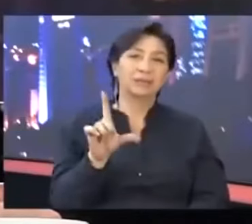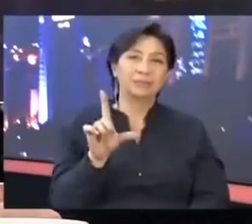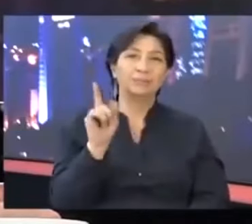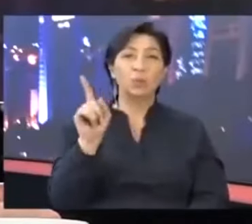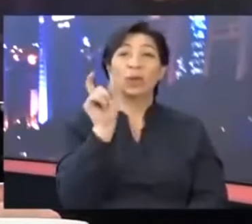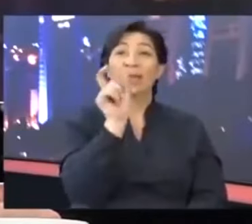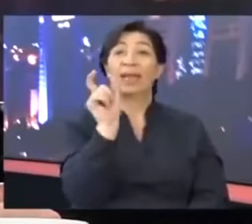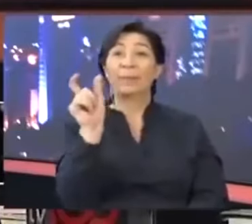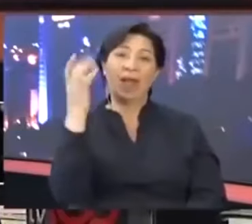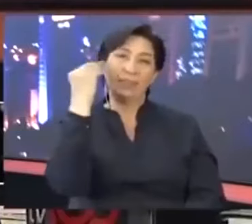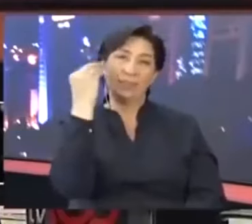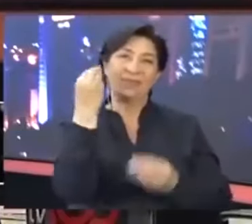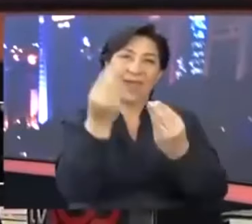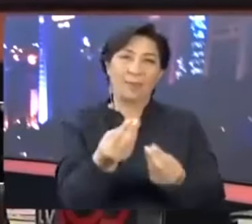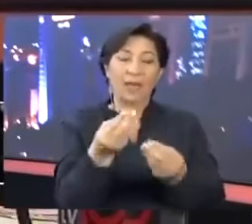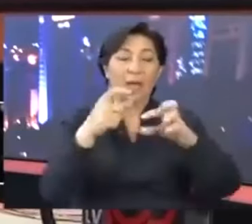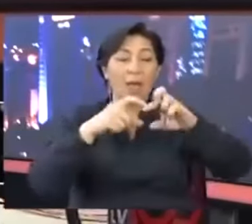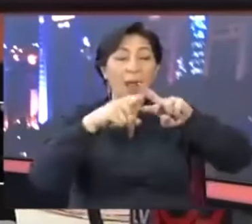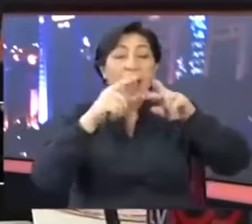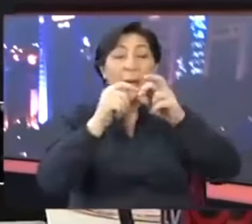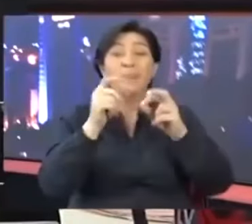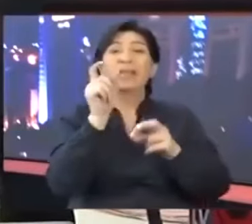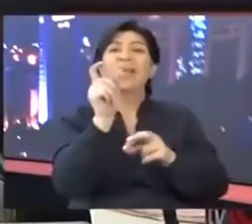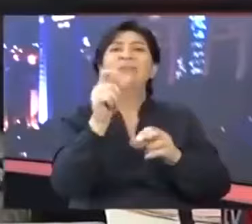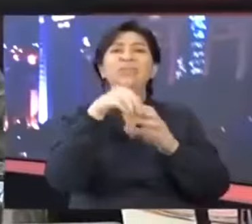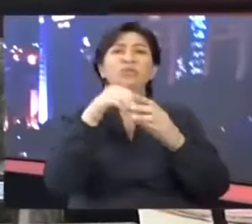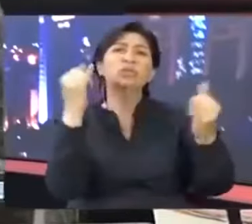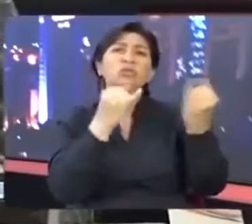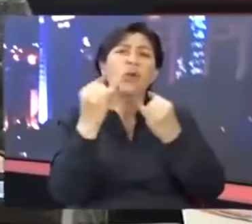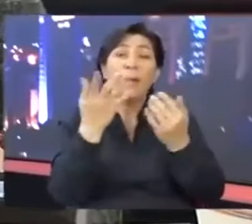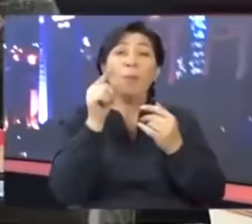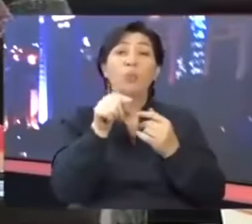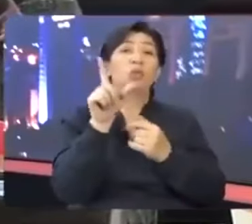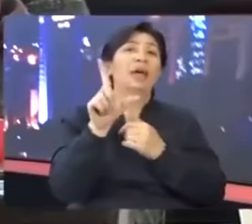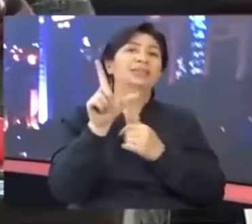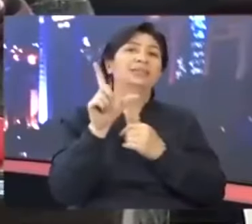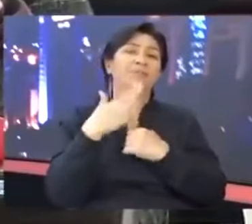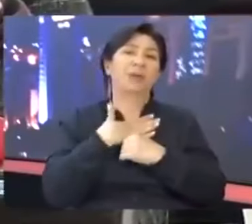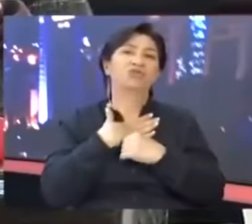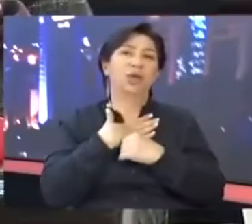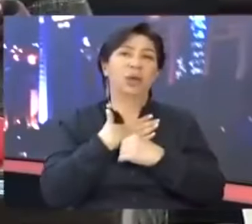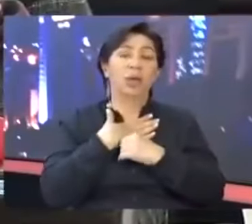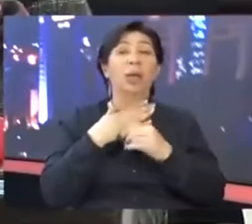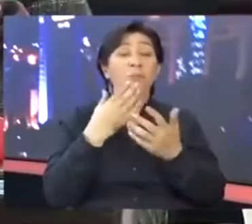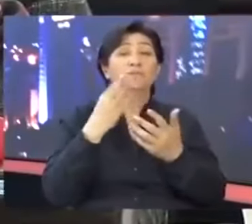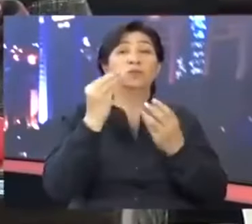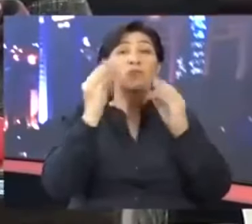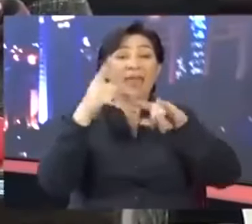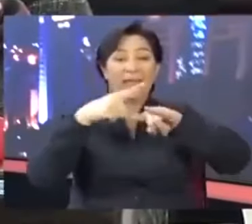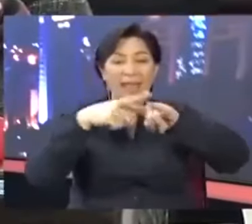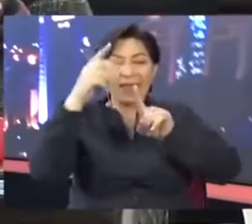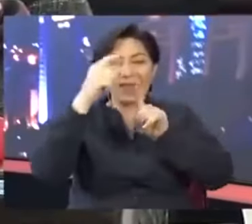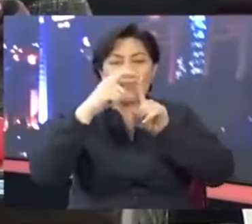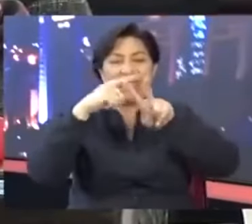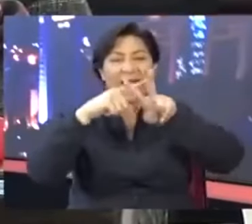yani o kelimelerin anlamını vermek En azından Rab kelimesi için tartışılır ama y birçok kelime için bence bu lazım Mesela birçok kimse Hidayet